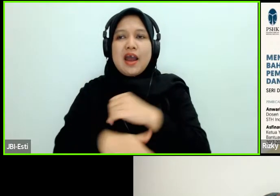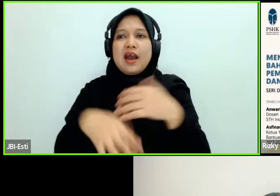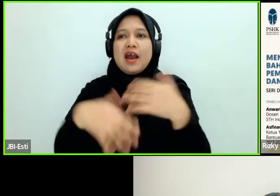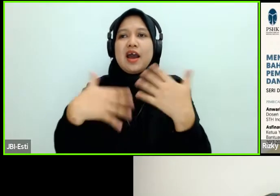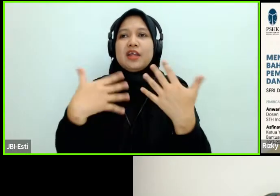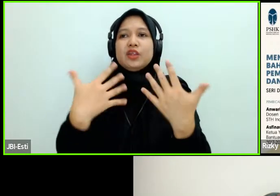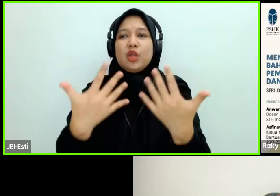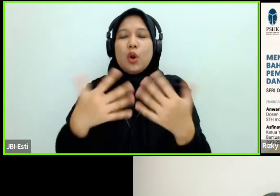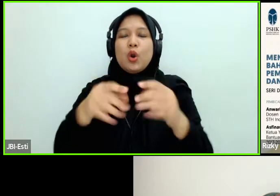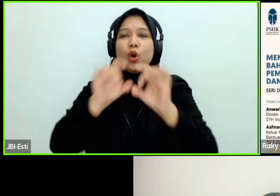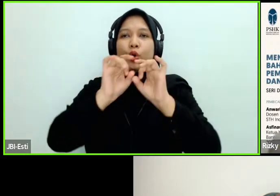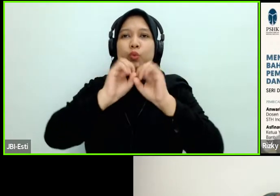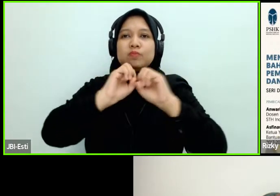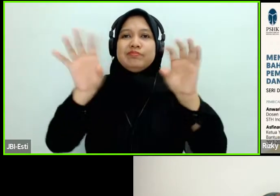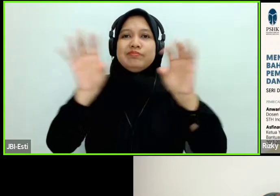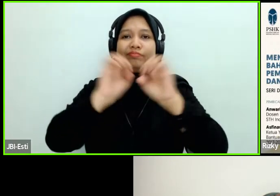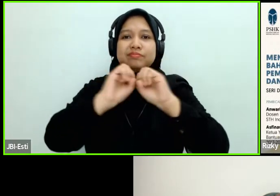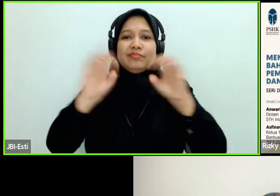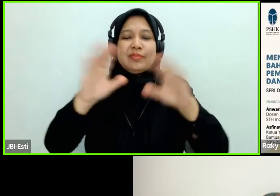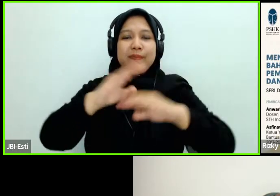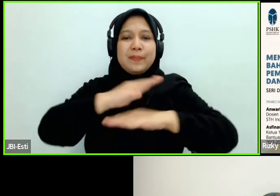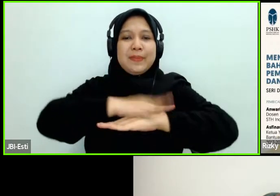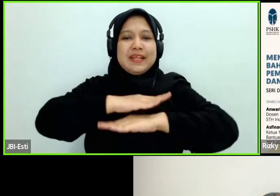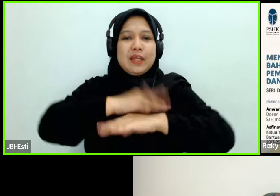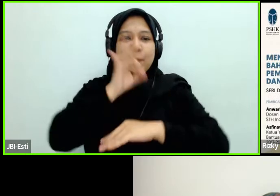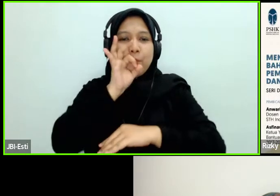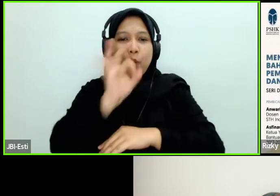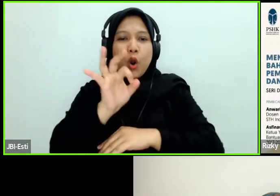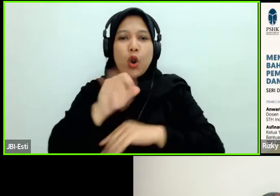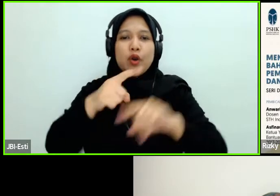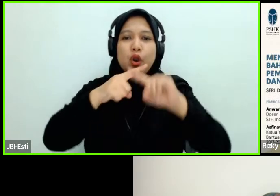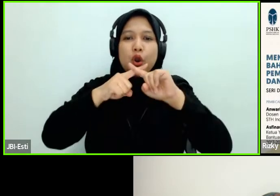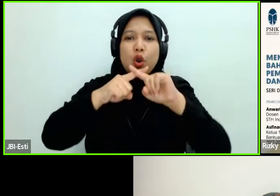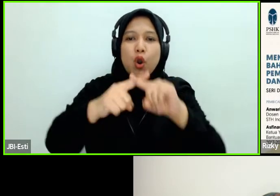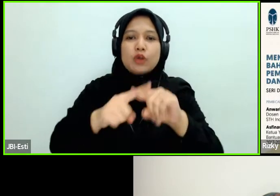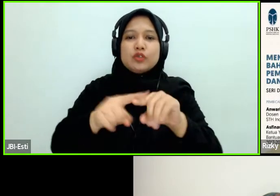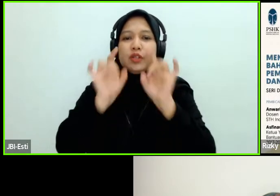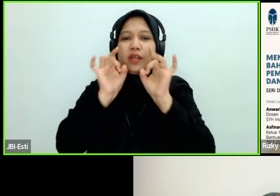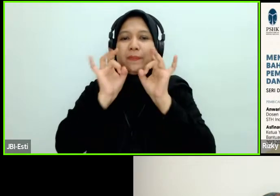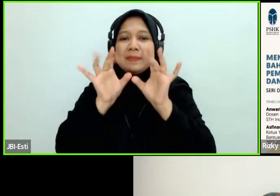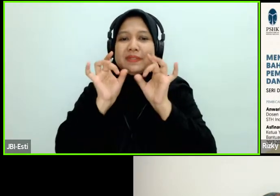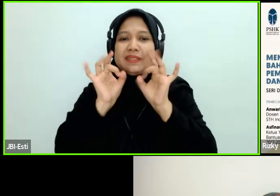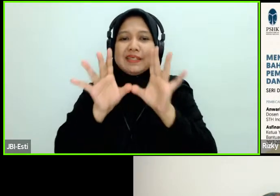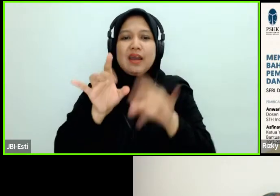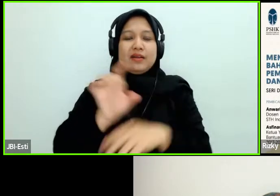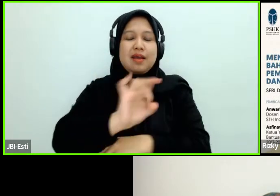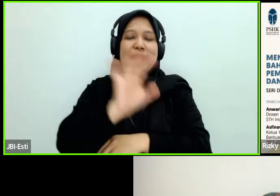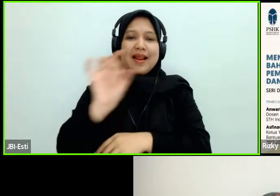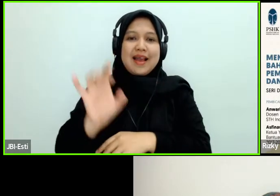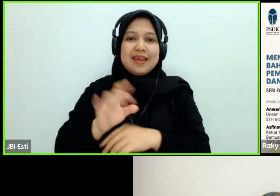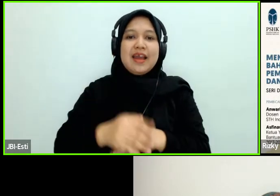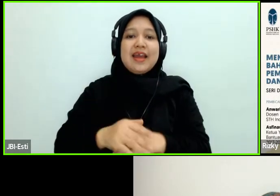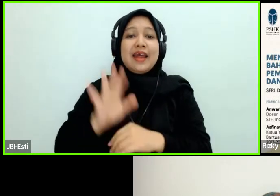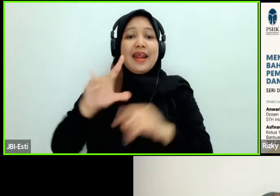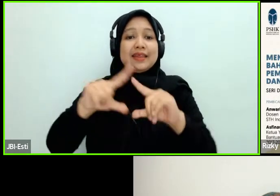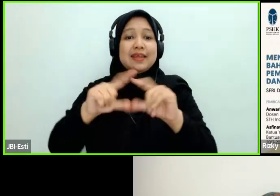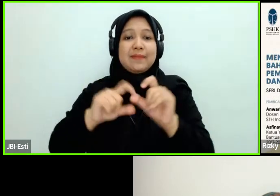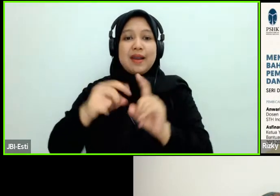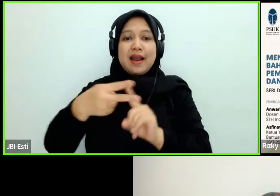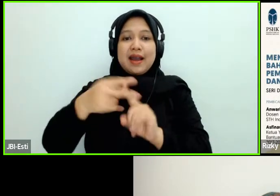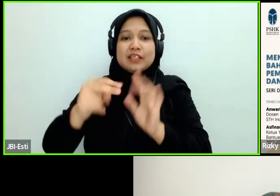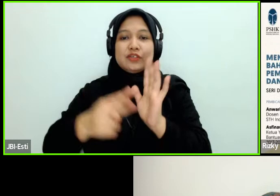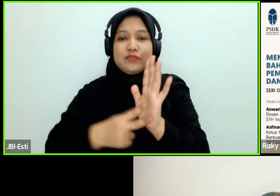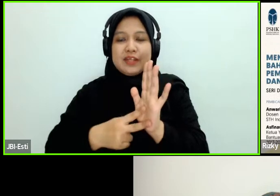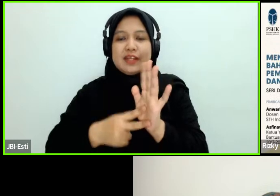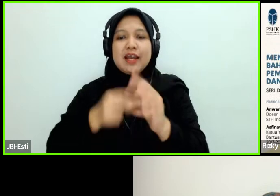hooks penghinaan dan sebagainya dan nanti Bachsin akan melihat Bagaimana kaitan antara proses penegakan